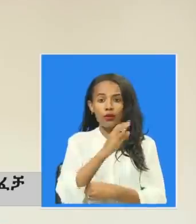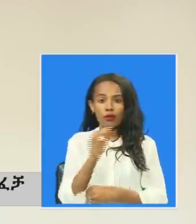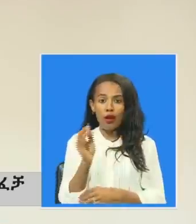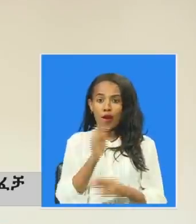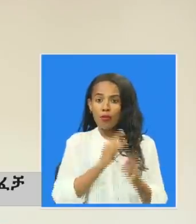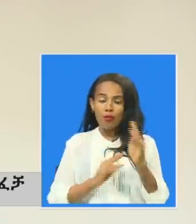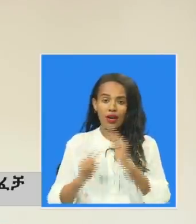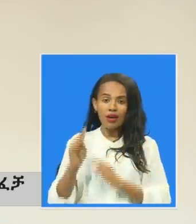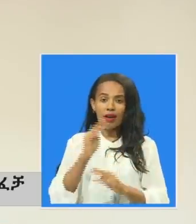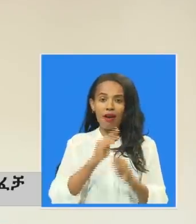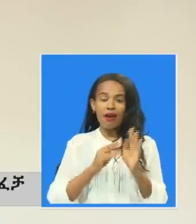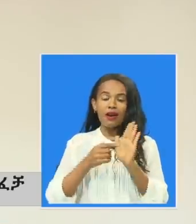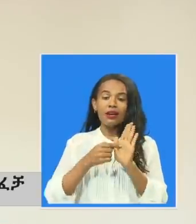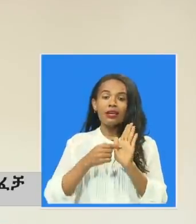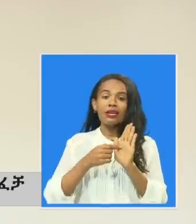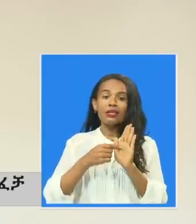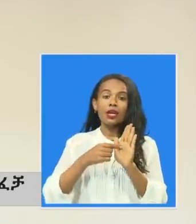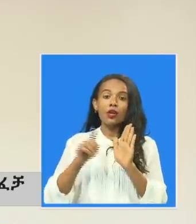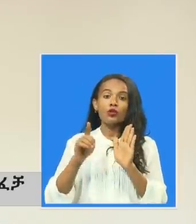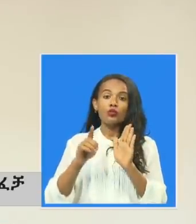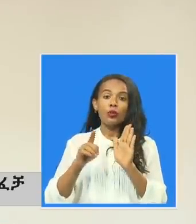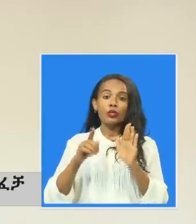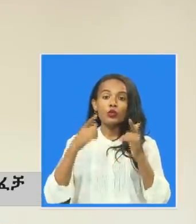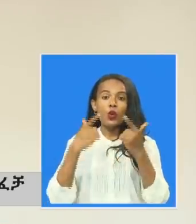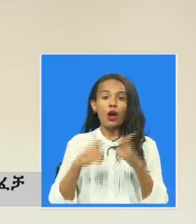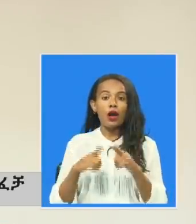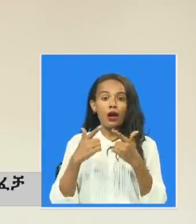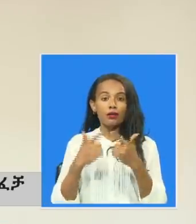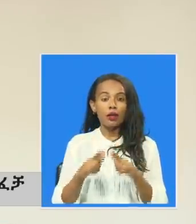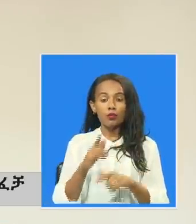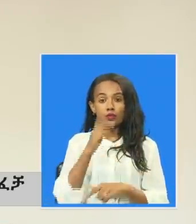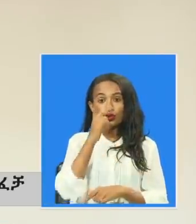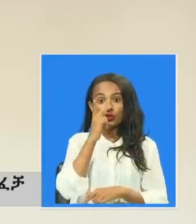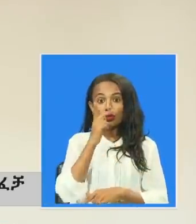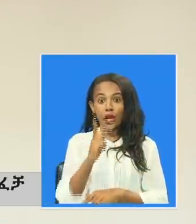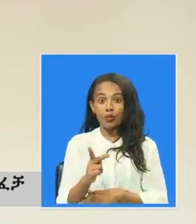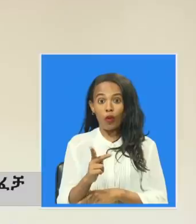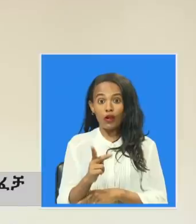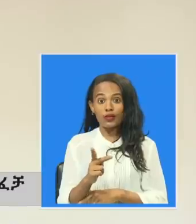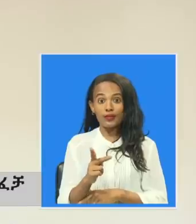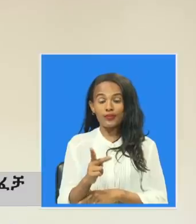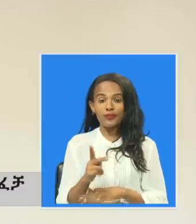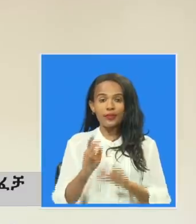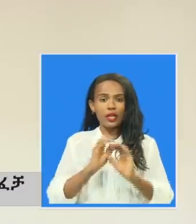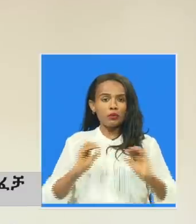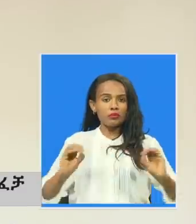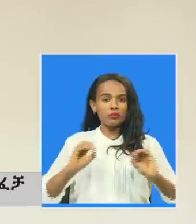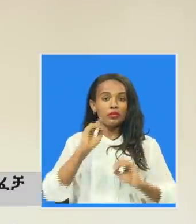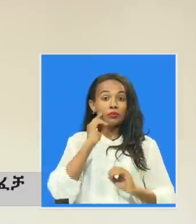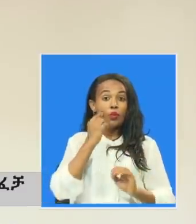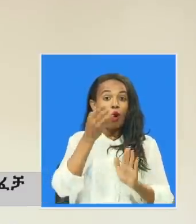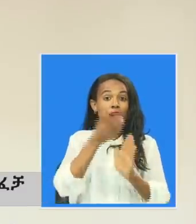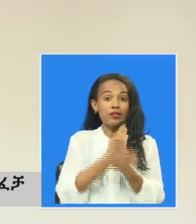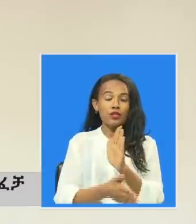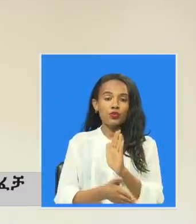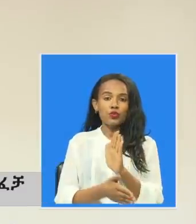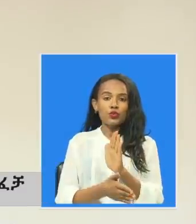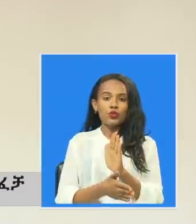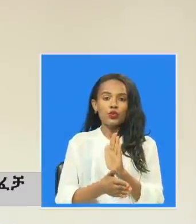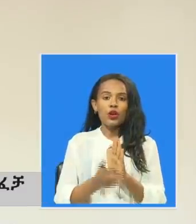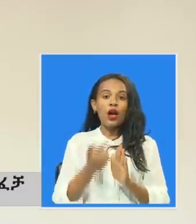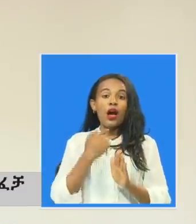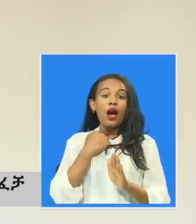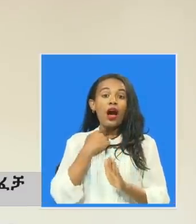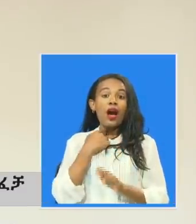መከራ የተጋለጡባቸው አጋጣሚዎች ታይተዋል። ምንም እንኳን ክስተቶቹ